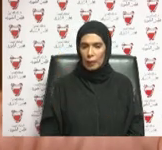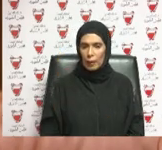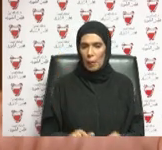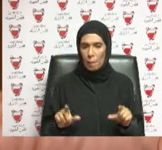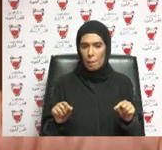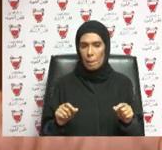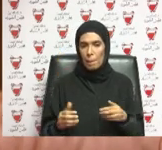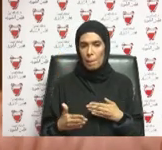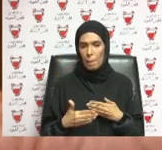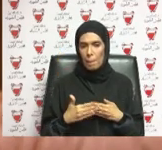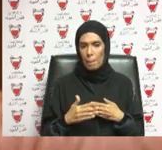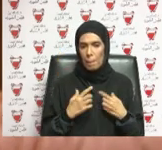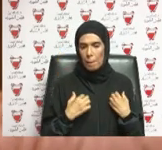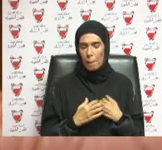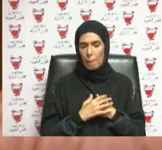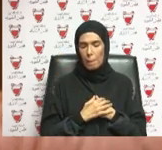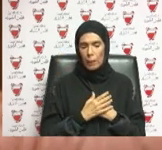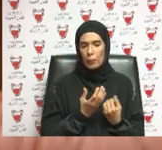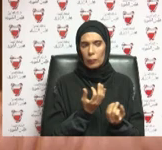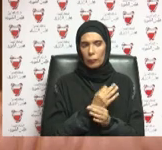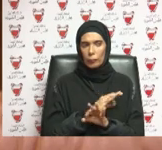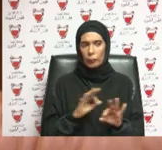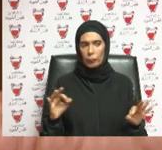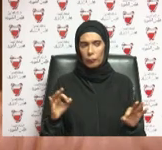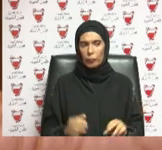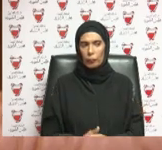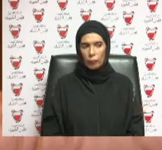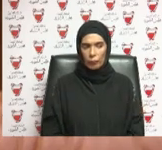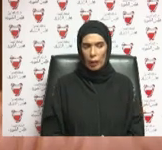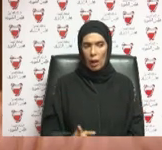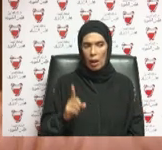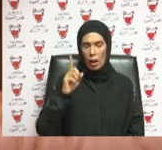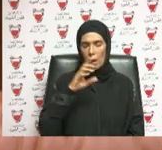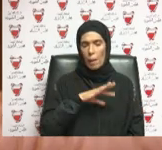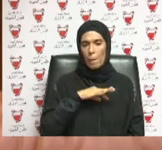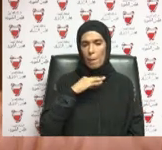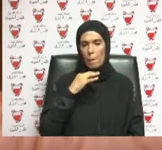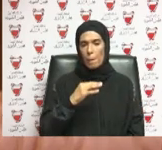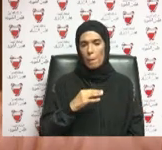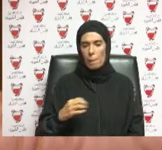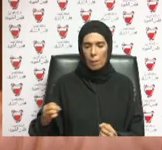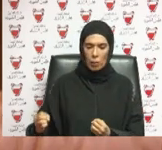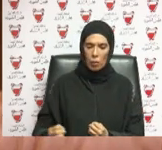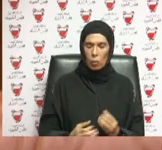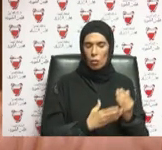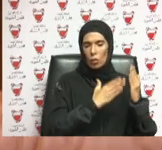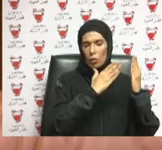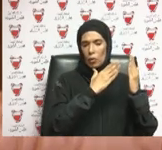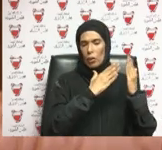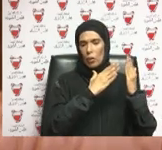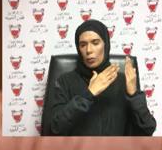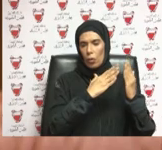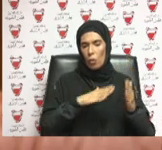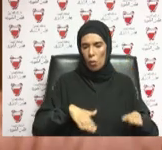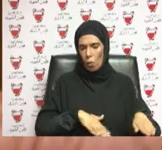مميزاً وقريباً إلى قلوب الجميع. رحم الله فقيدنا الغالي وأسكنه فسيح جناته، وإنا